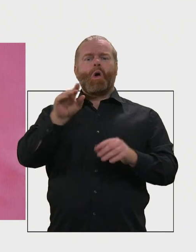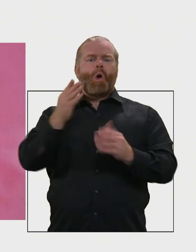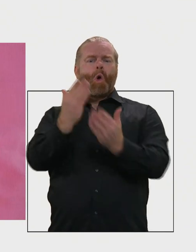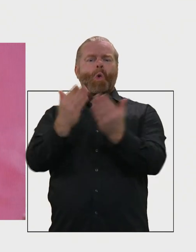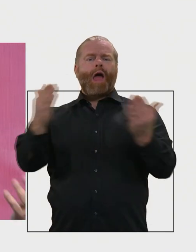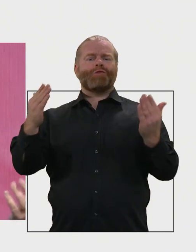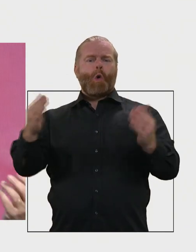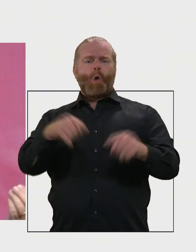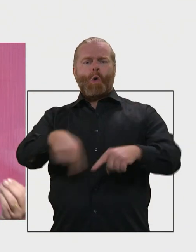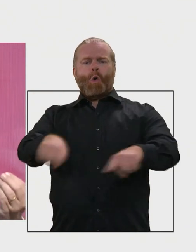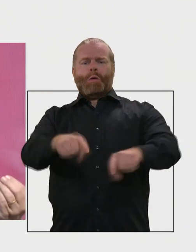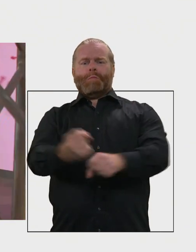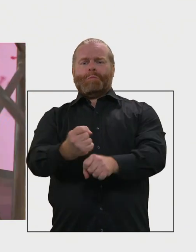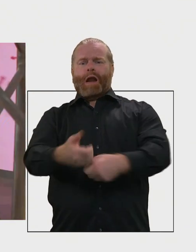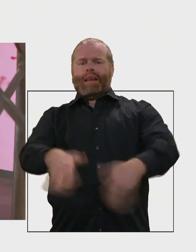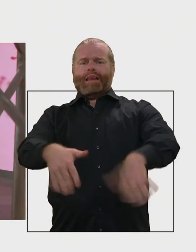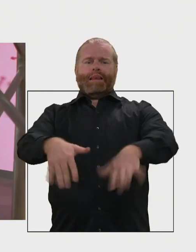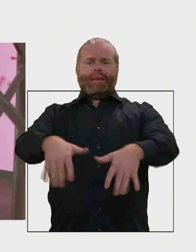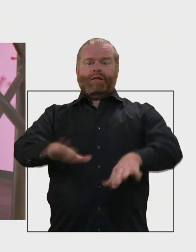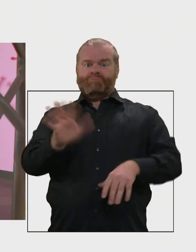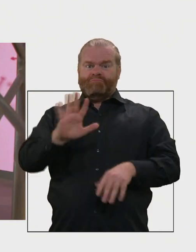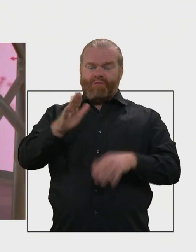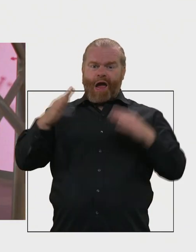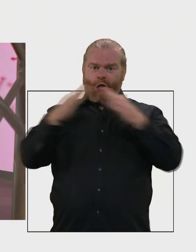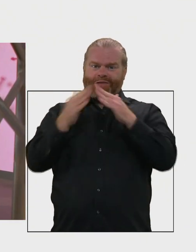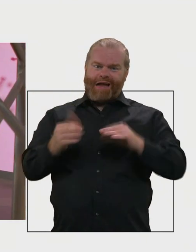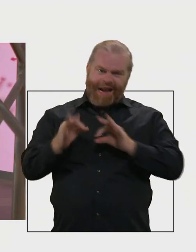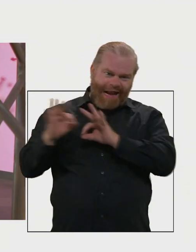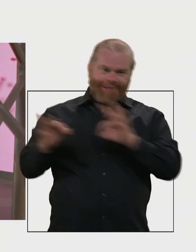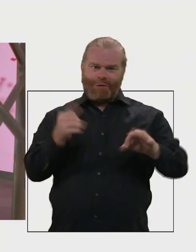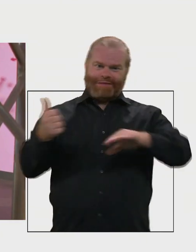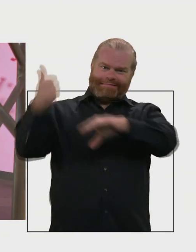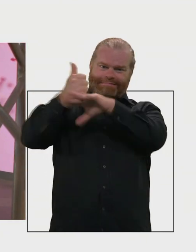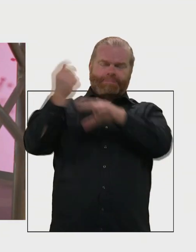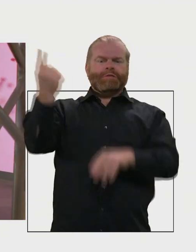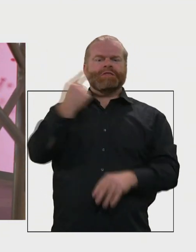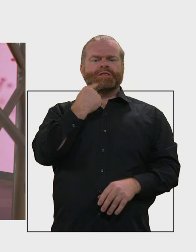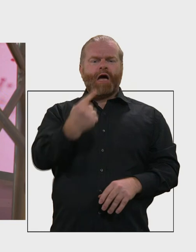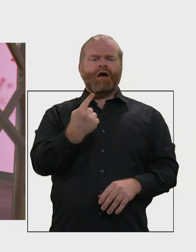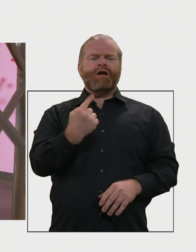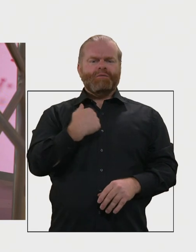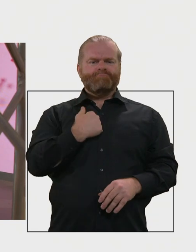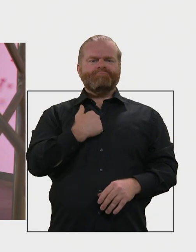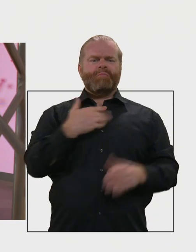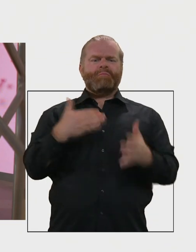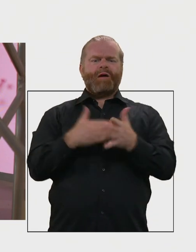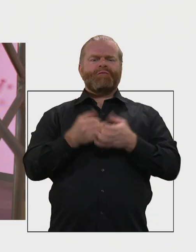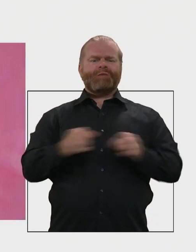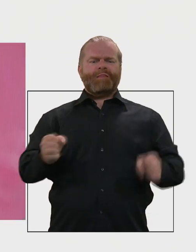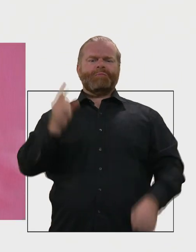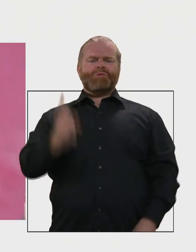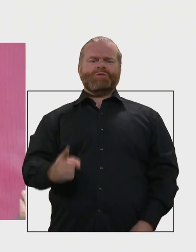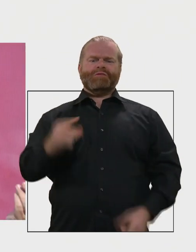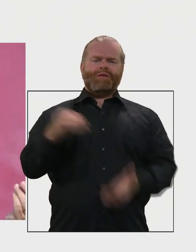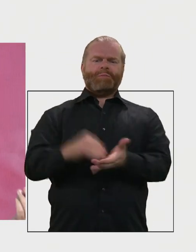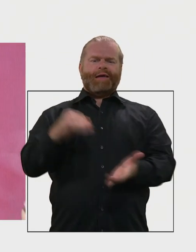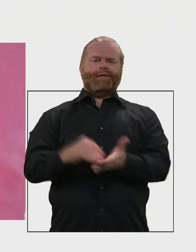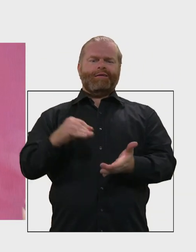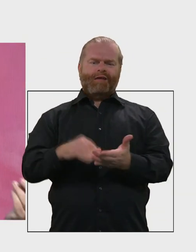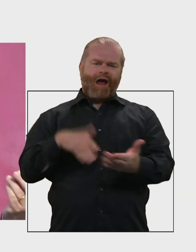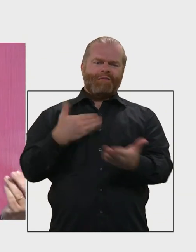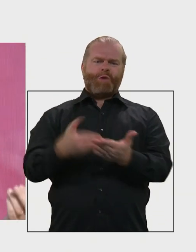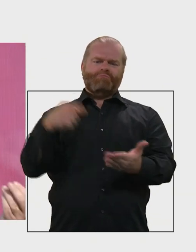Museen generell, sagt, das gehört zu unserem Angebot einfach dazu. Und zwar nicht, weil wir nette Menschen sind, das sind wir